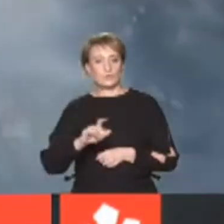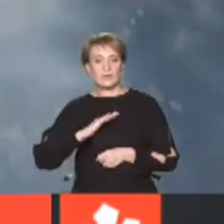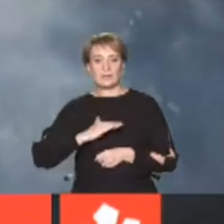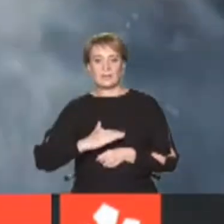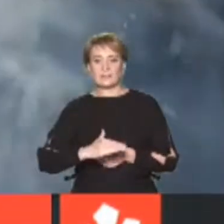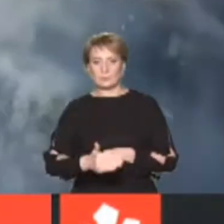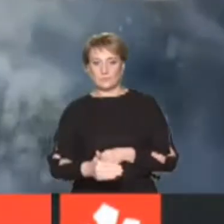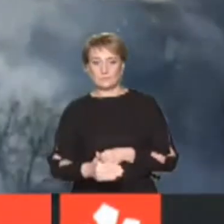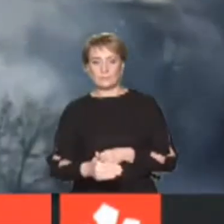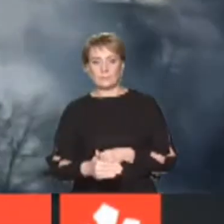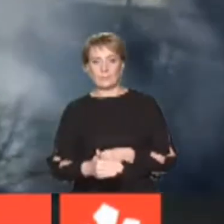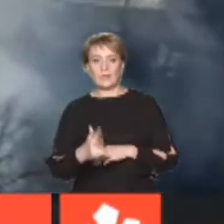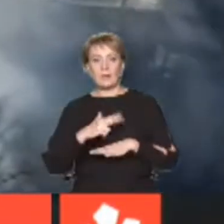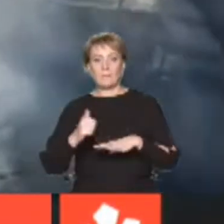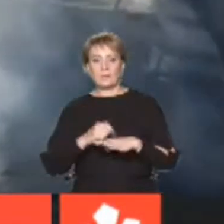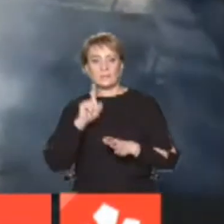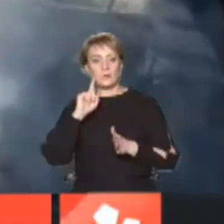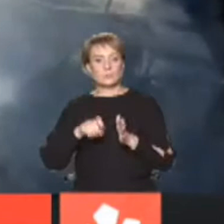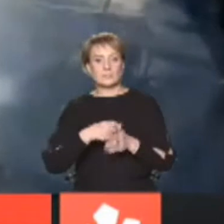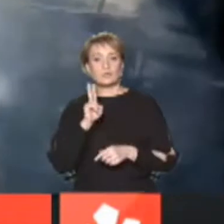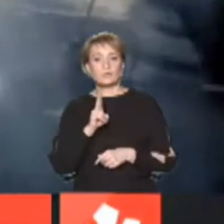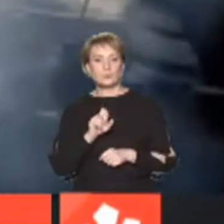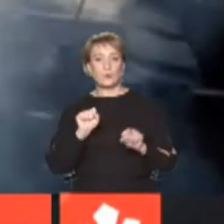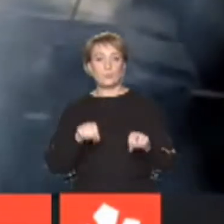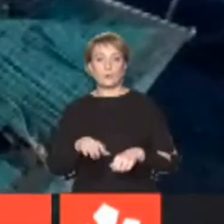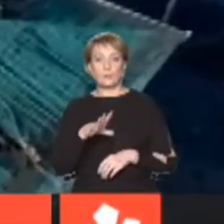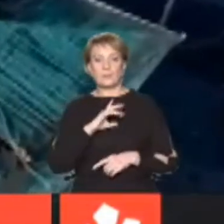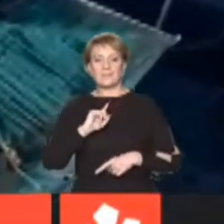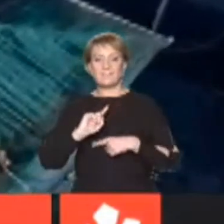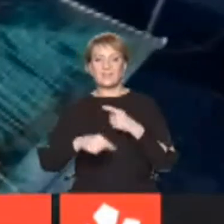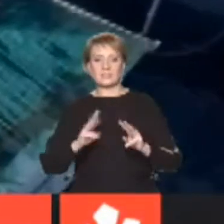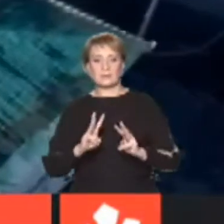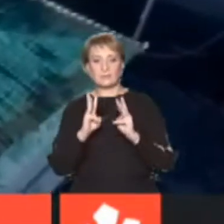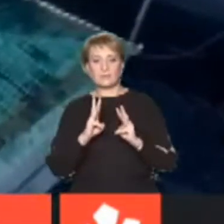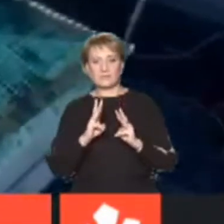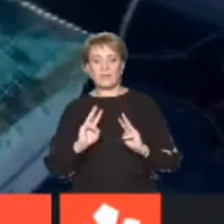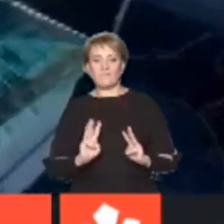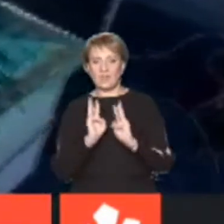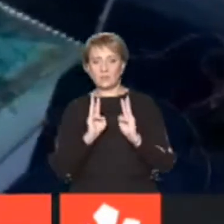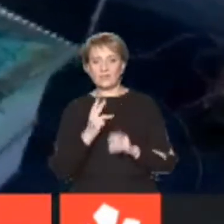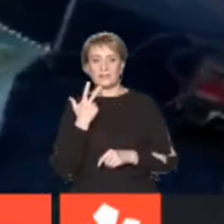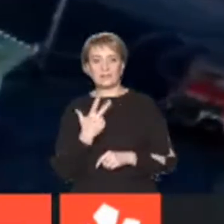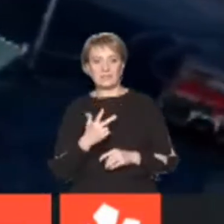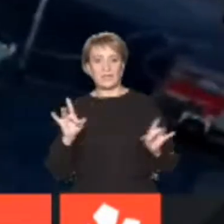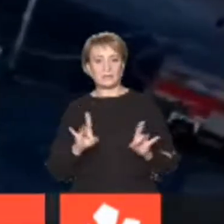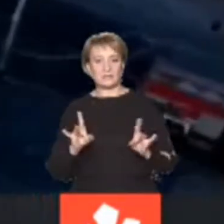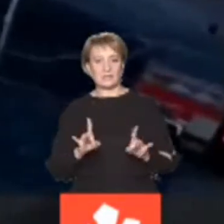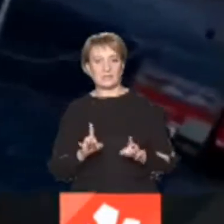між поверхами. Поліція встановлює, хто це міг бути. Внаслідок пожежі вигоріли три ресторани, що знаходились у